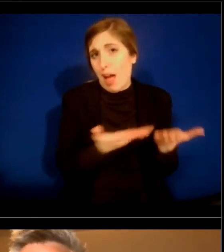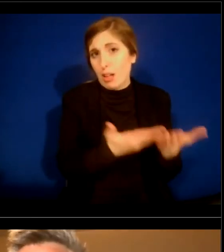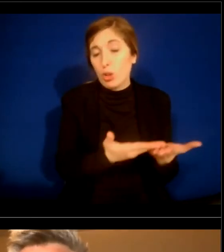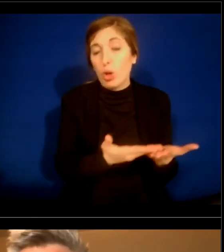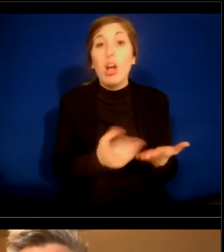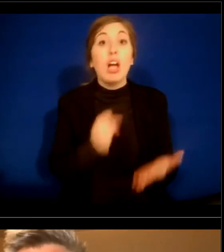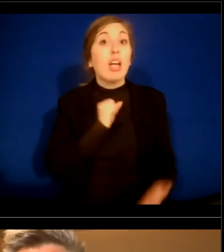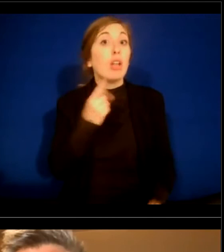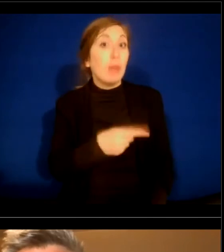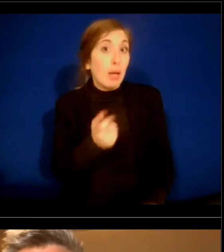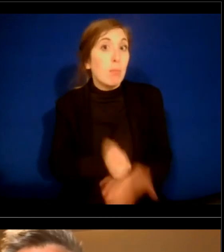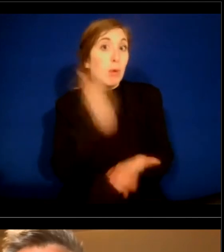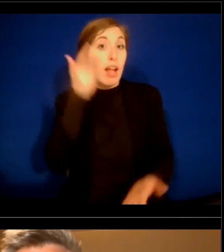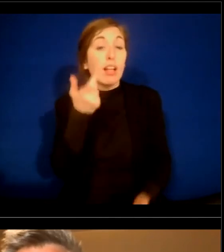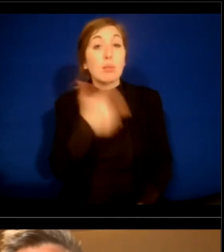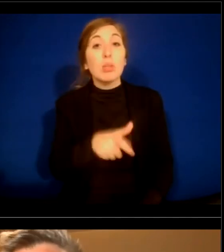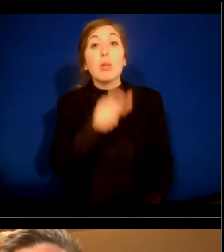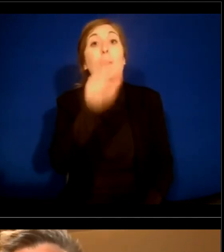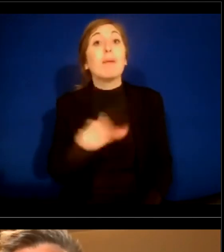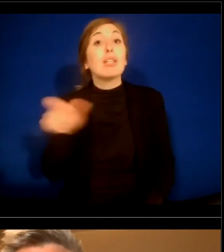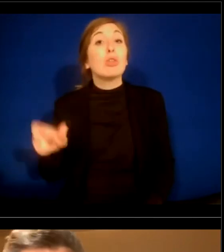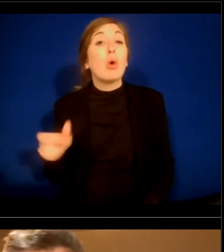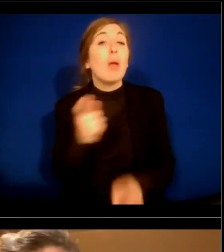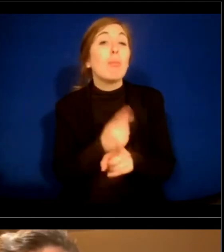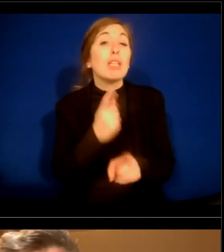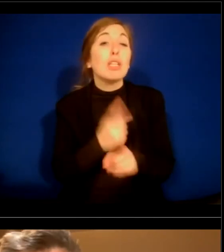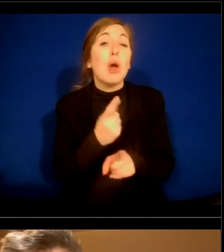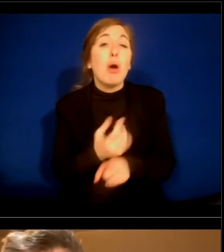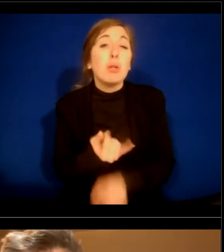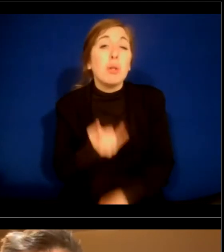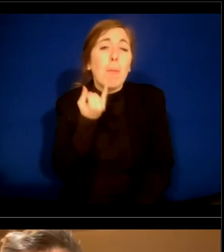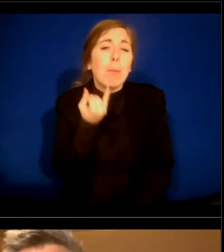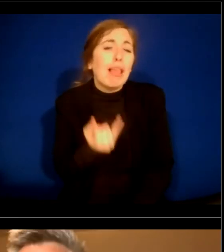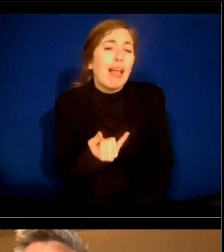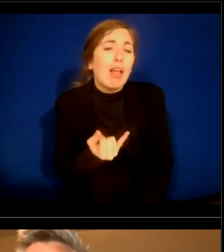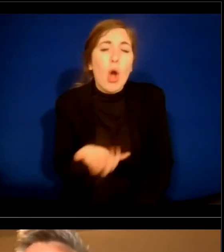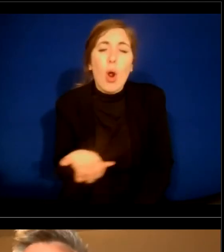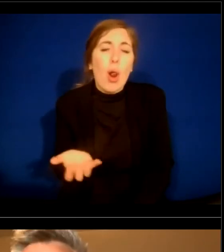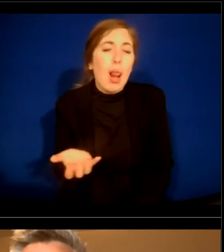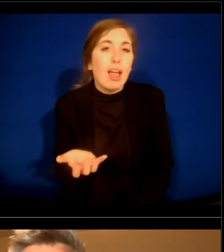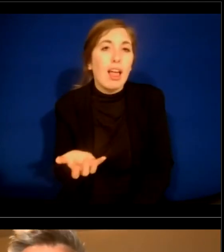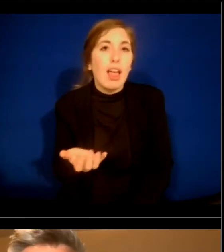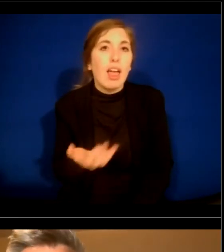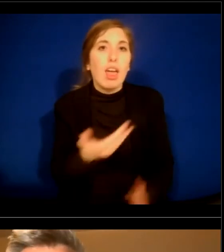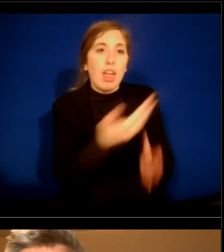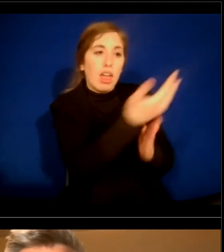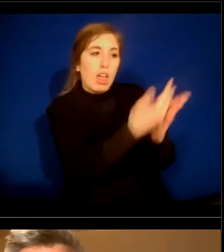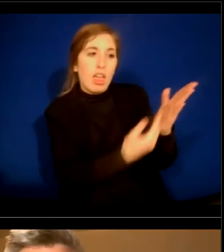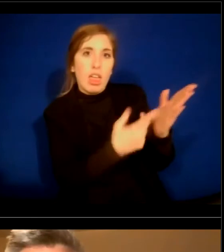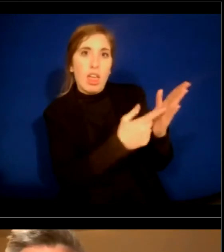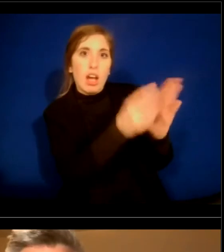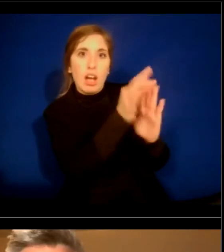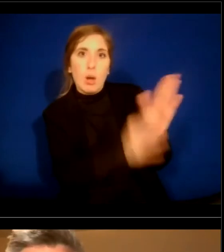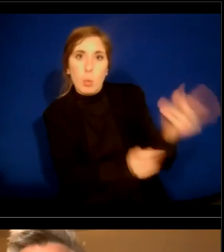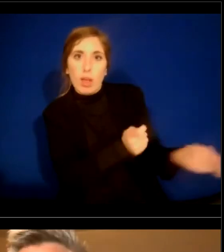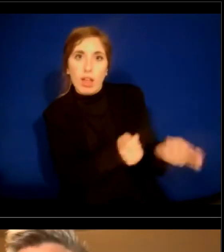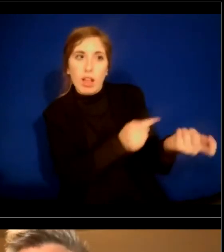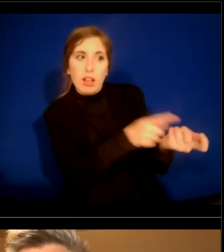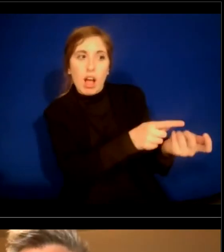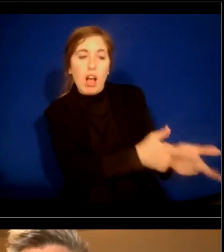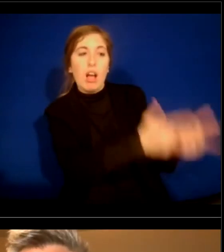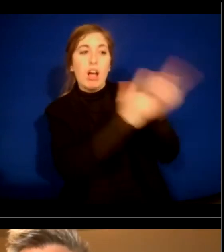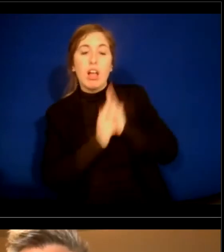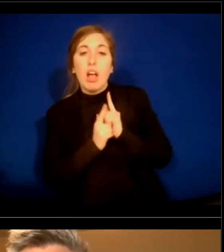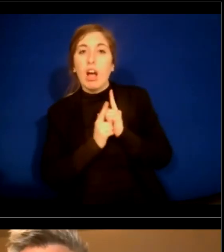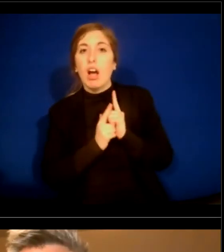call internazionale ci sono psicologi ucraini che dagli Stati Uniti sino all'Italia stessa si rendono disponibili perché